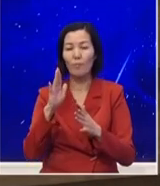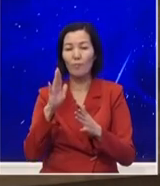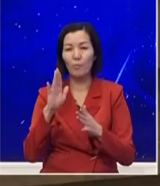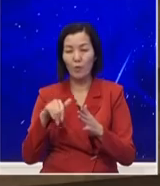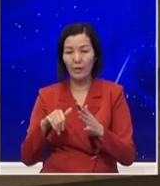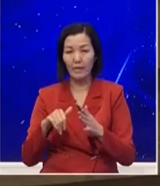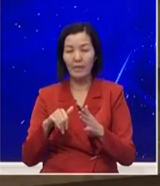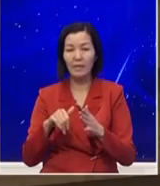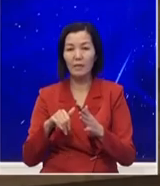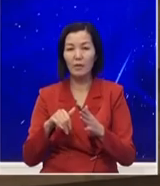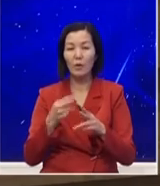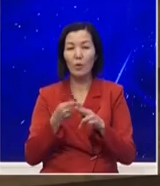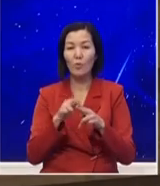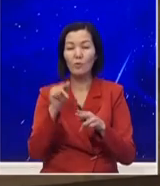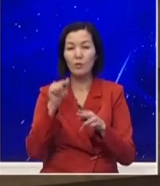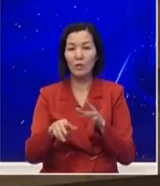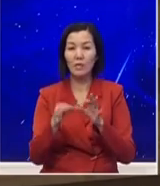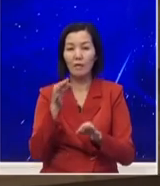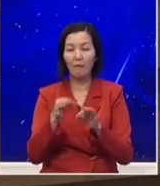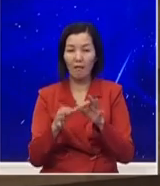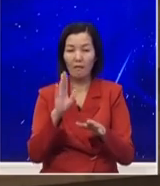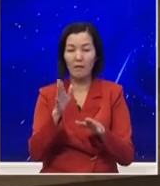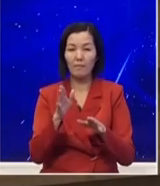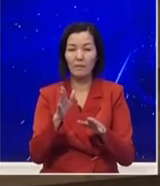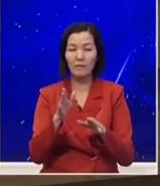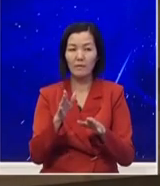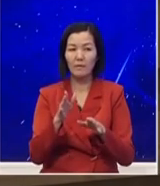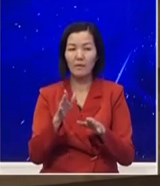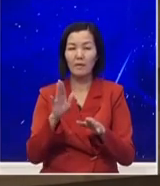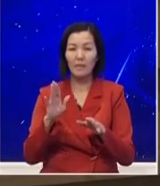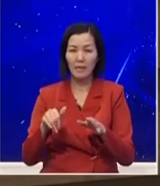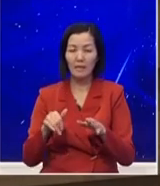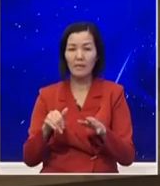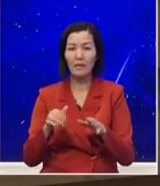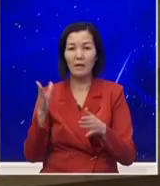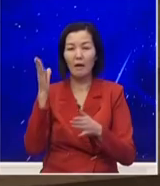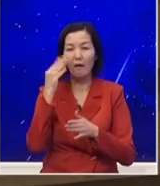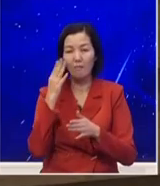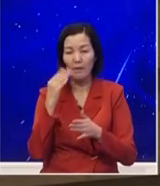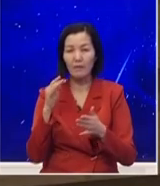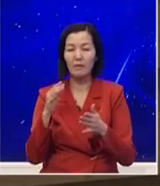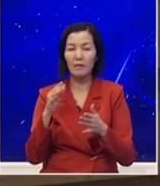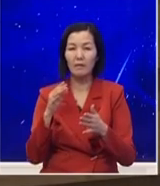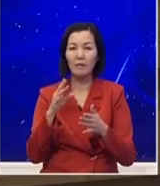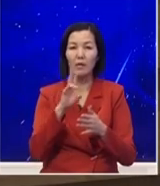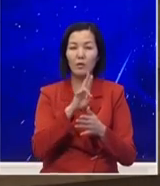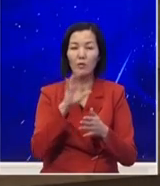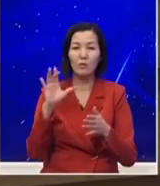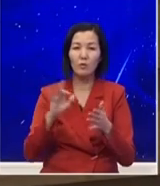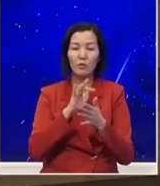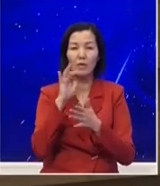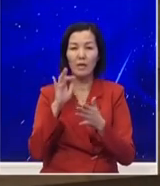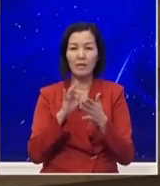онда осы жерде отырып талқылаймыз. Мүмкін ол талқыға кейінректе Алматыда жүрген, Астанада жүрген